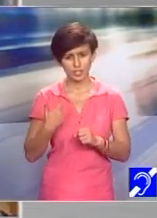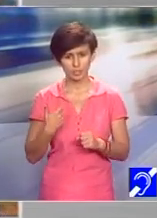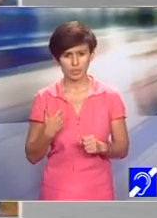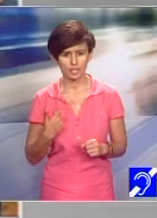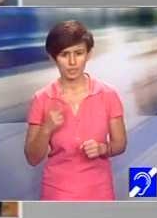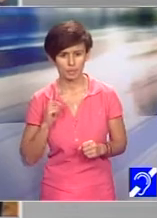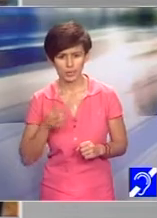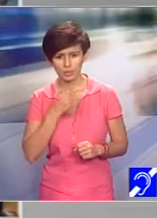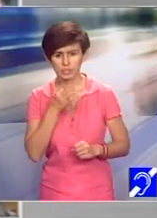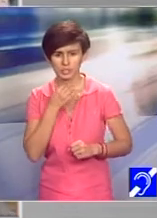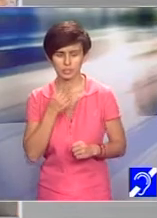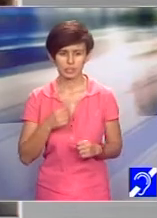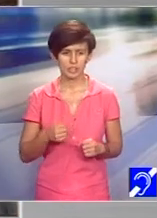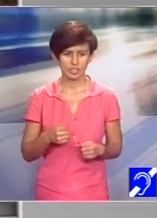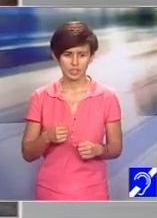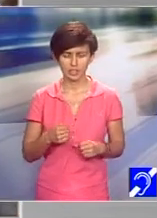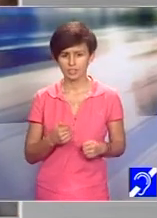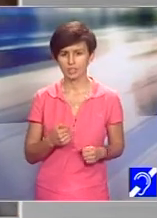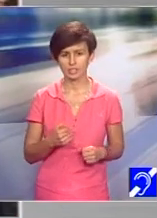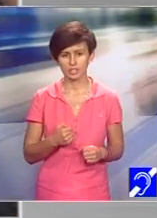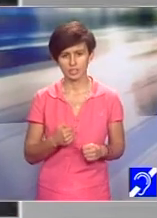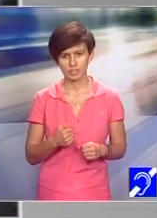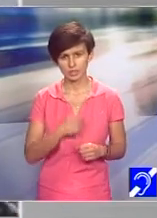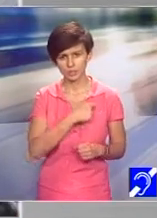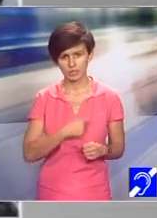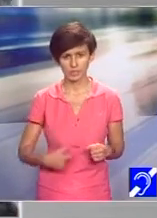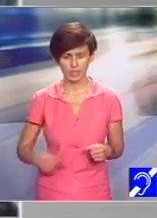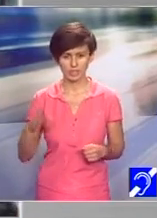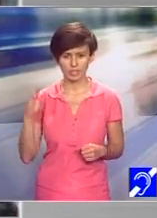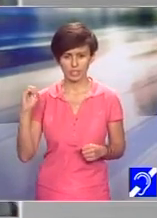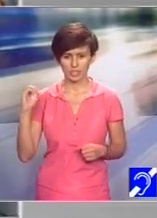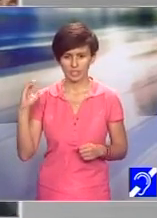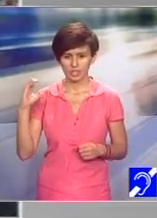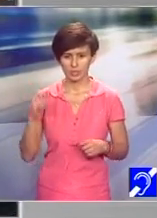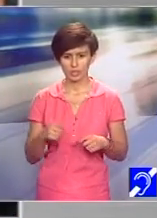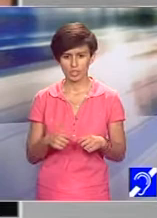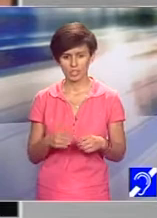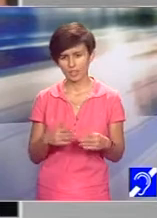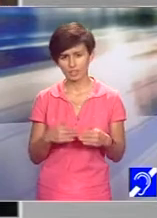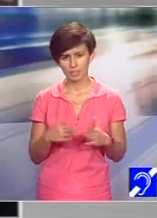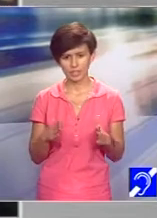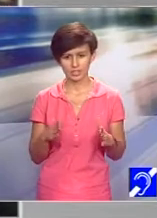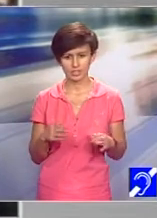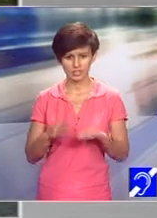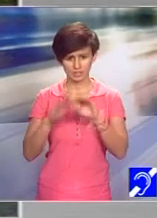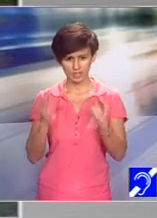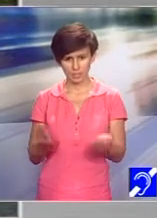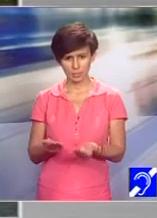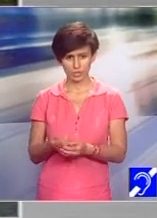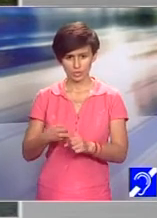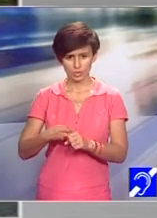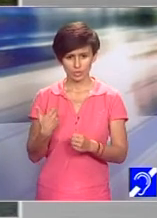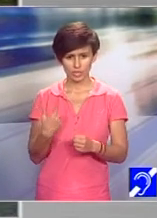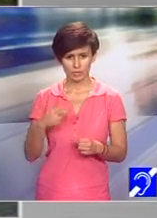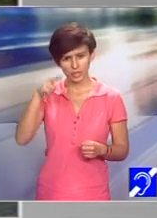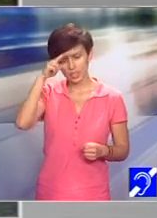noi, primarul Emil Boc a dat cep butoiului de bere, bere germană adusă special pentru acest eveniment. Însă discutăm